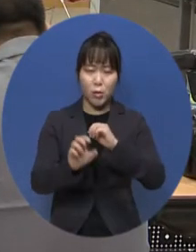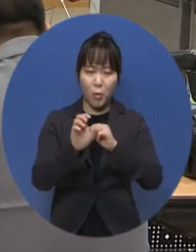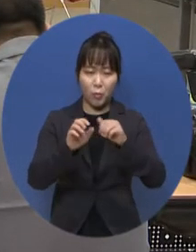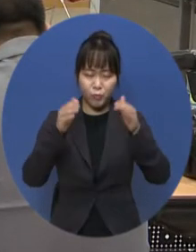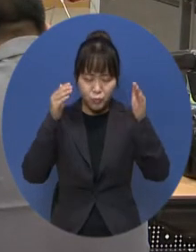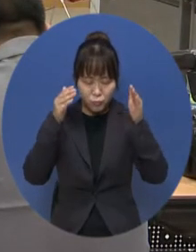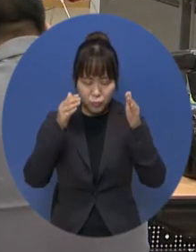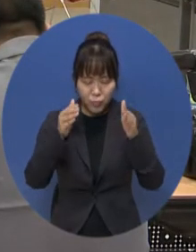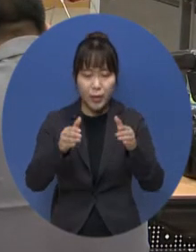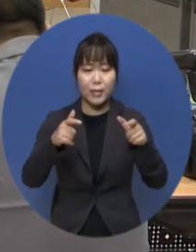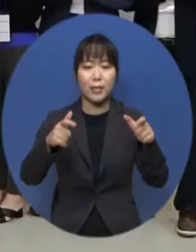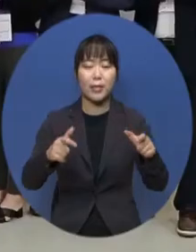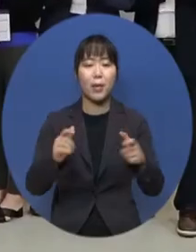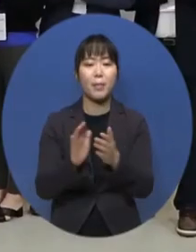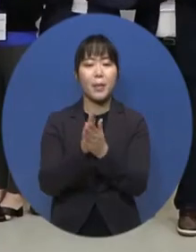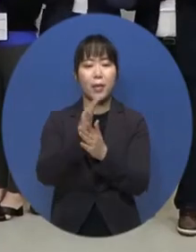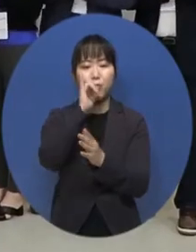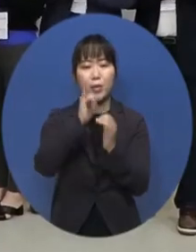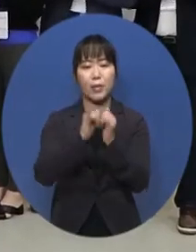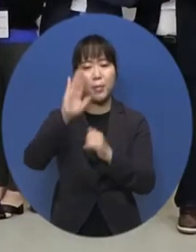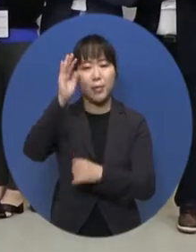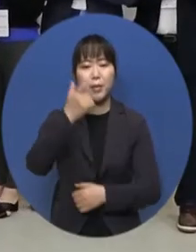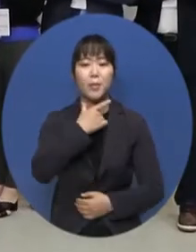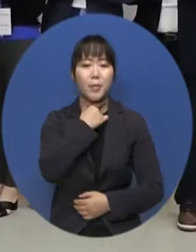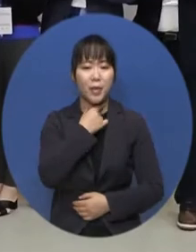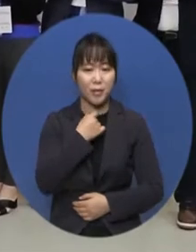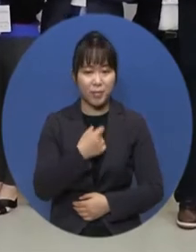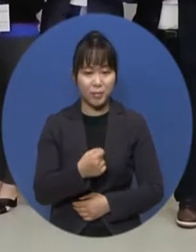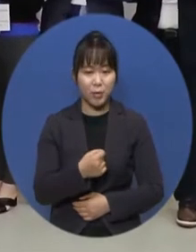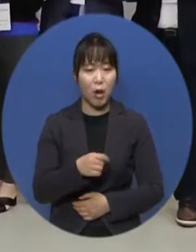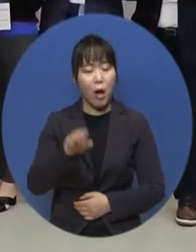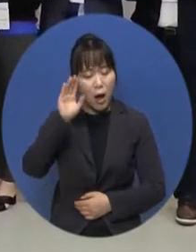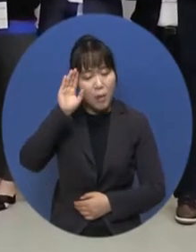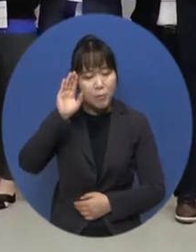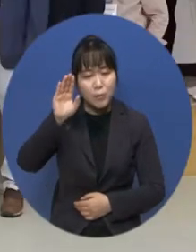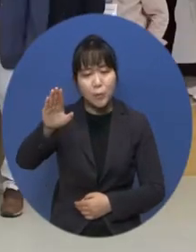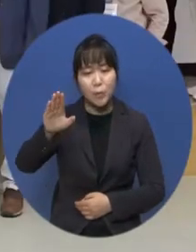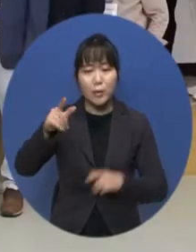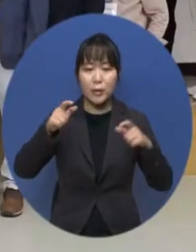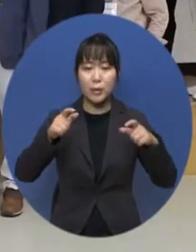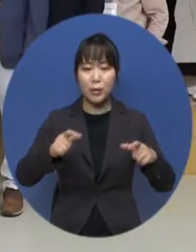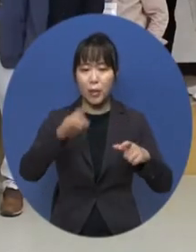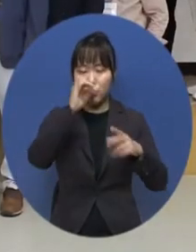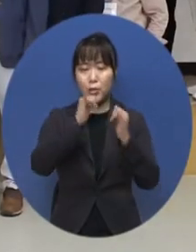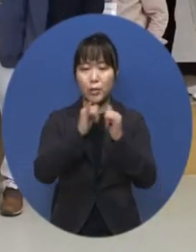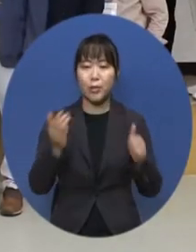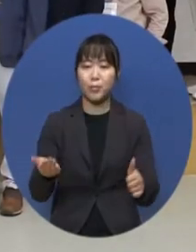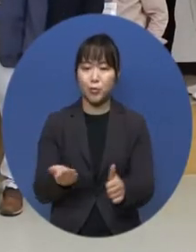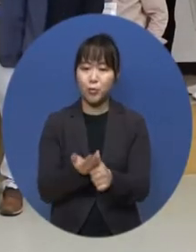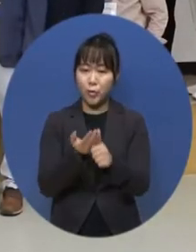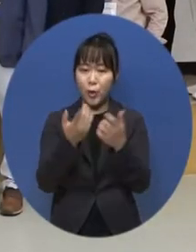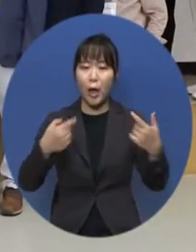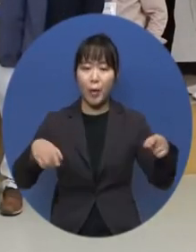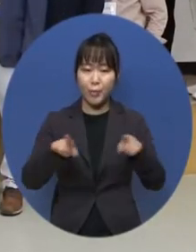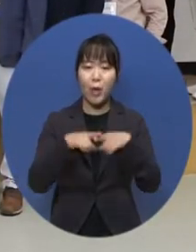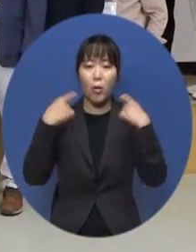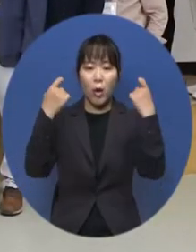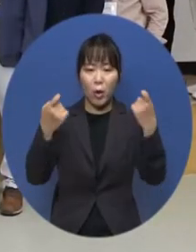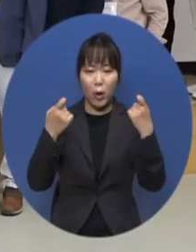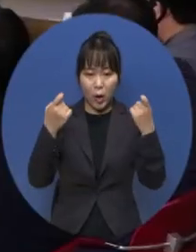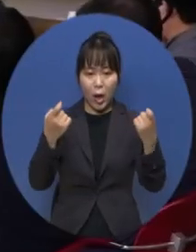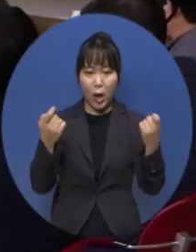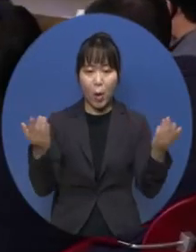정진해 지역을 빛낼 인재가 되길 바란다며 앞으로도 지역 인재 육성과 함께 관광